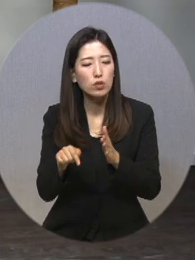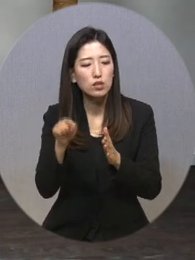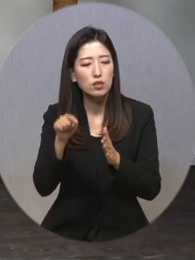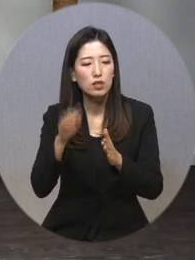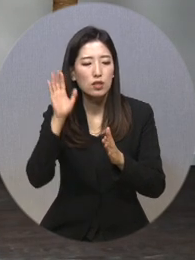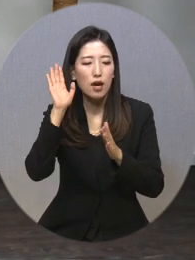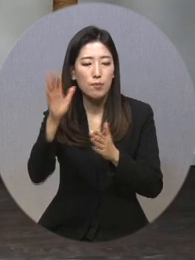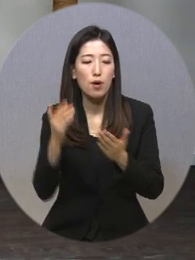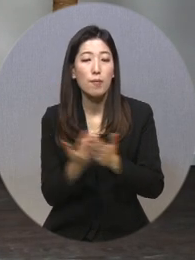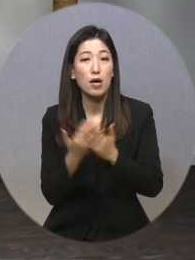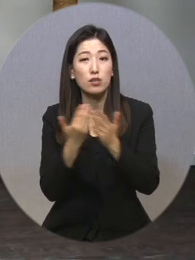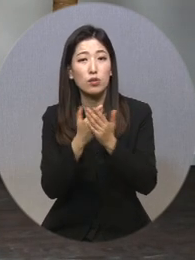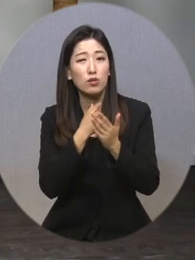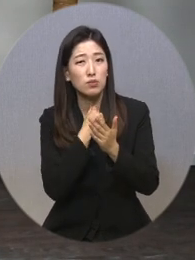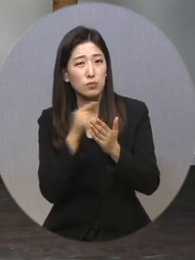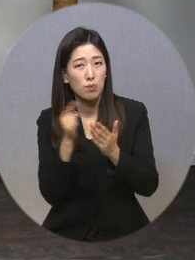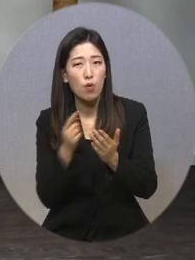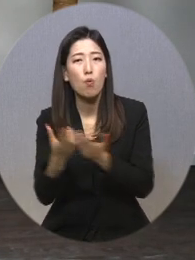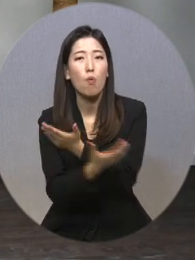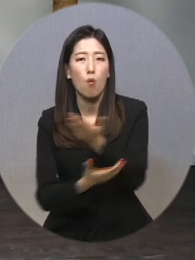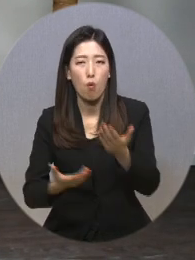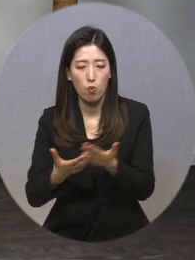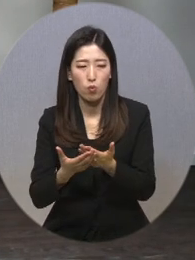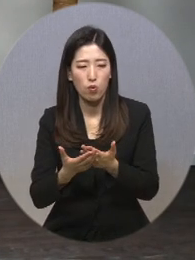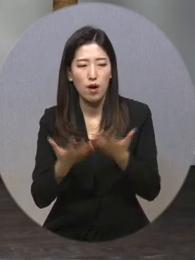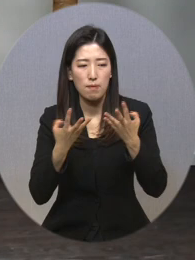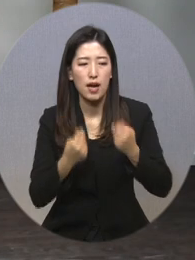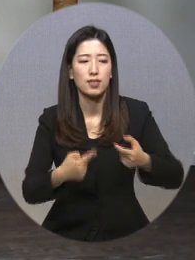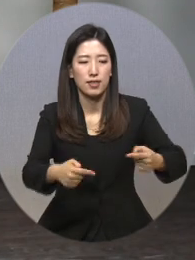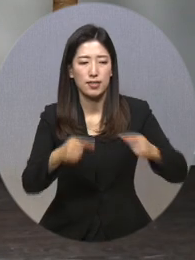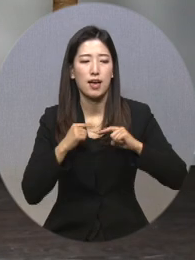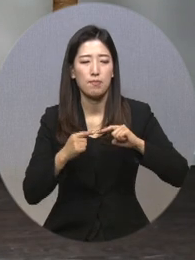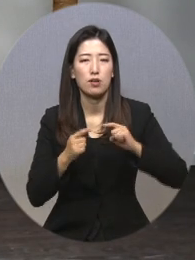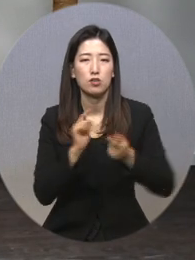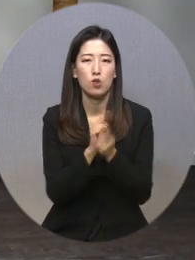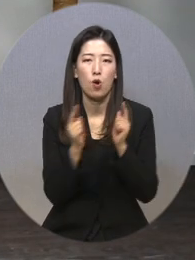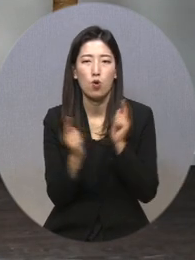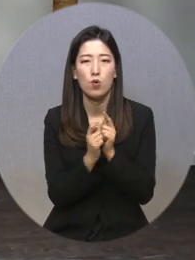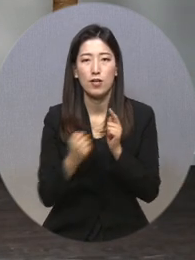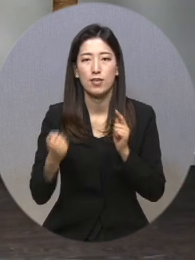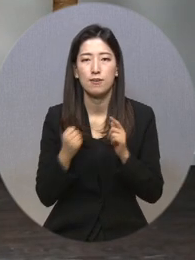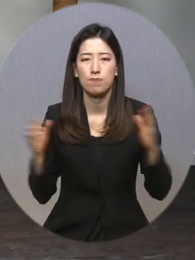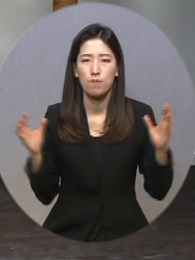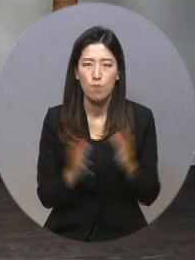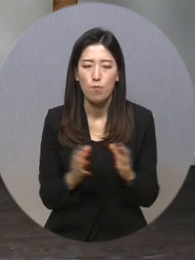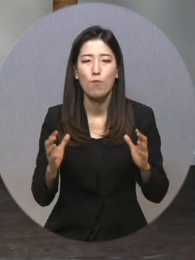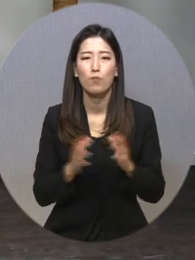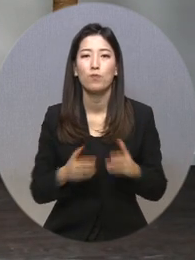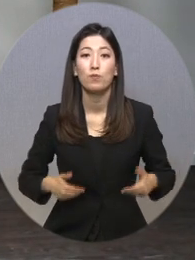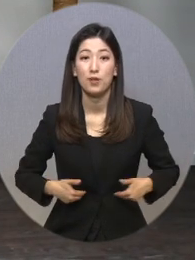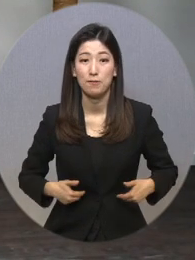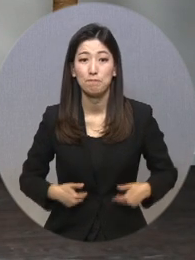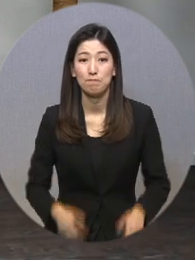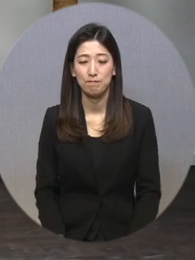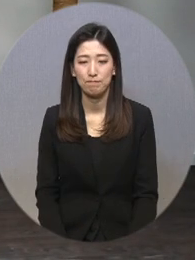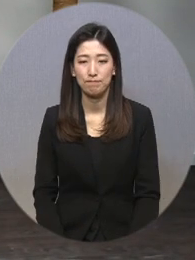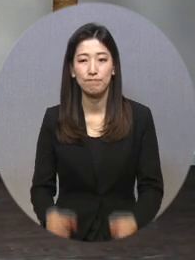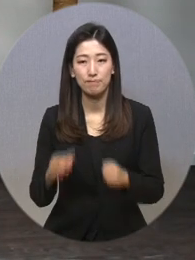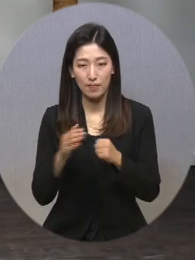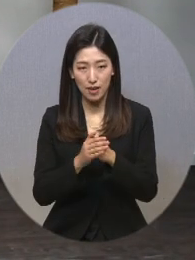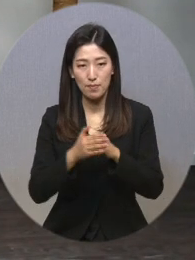대해서 공유를 높이고 참여를 높이는 것이 중요하다고 생각합니다. 그런 관점 속에서 유튜브를